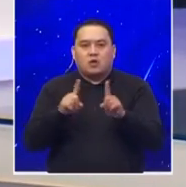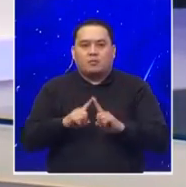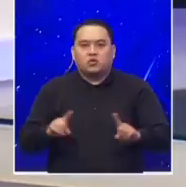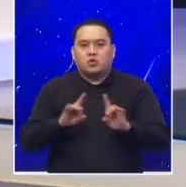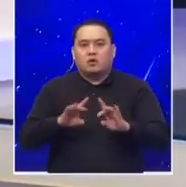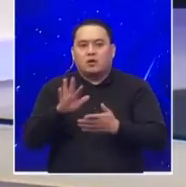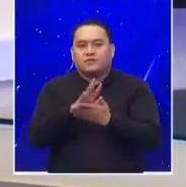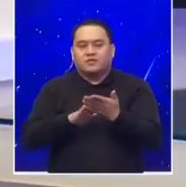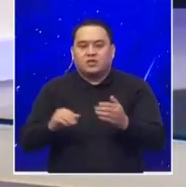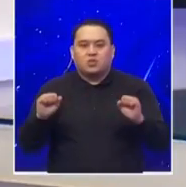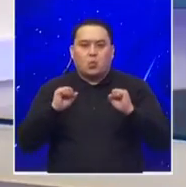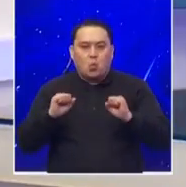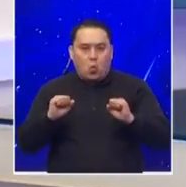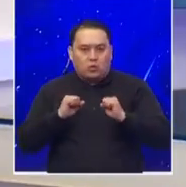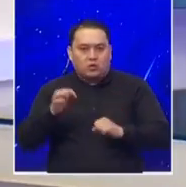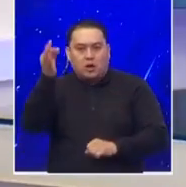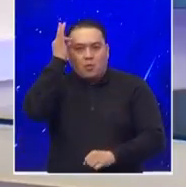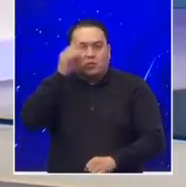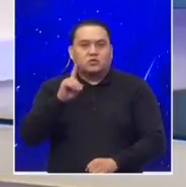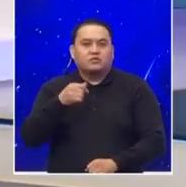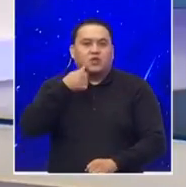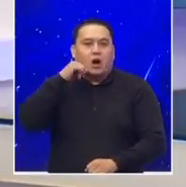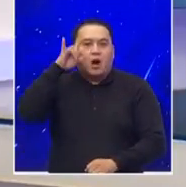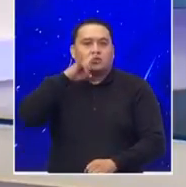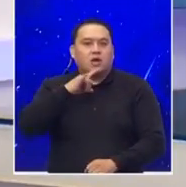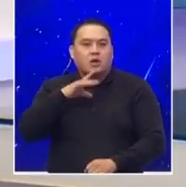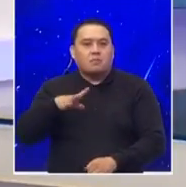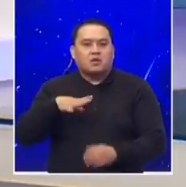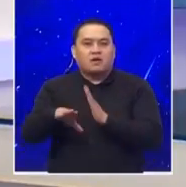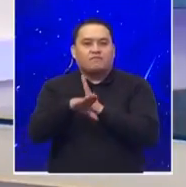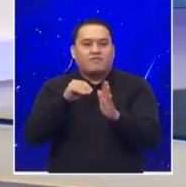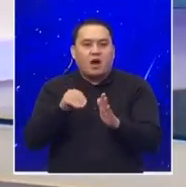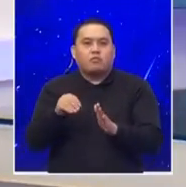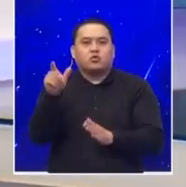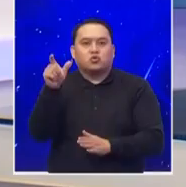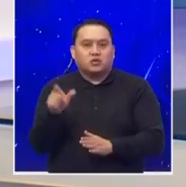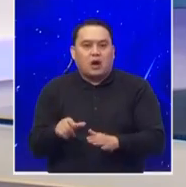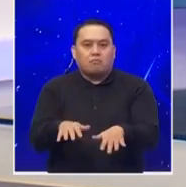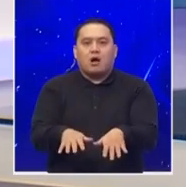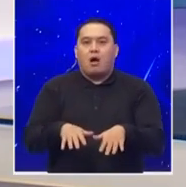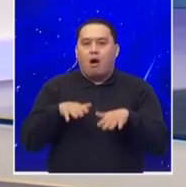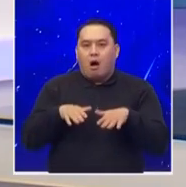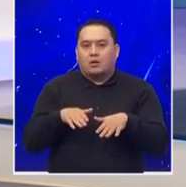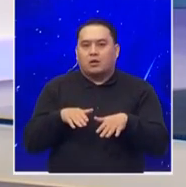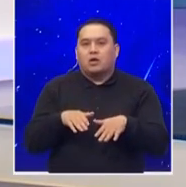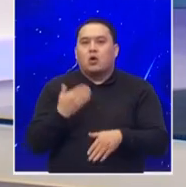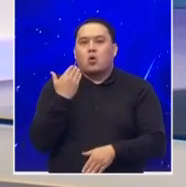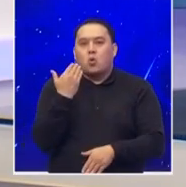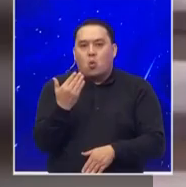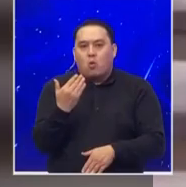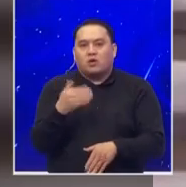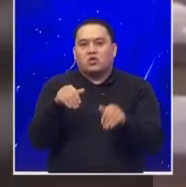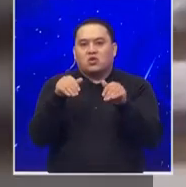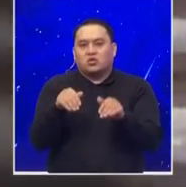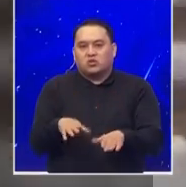сообщает Проспорт.кз. Напомним, что вчера в Казахстане прошли выборы в депутатов Мажилиса и Маслихатов.